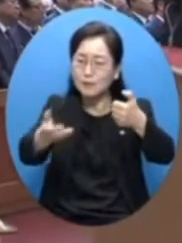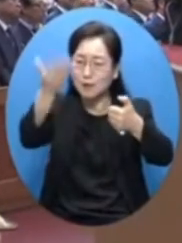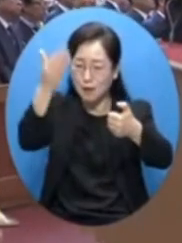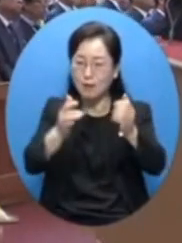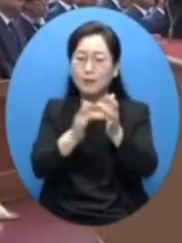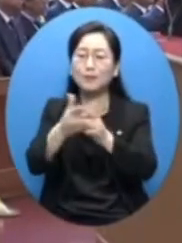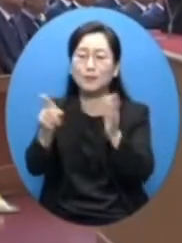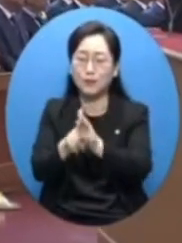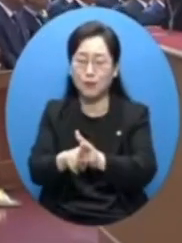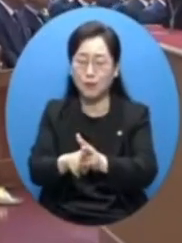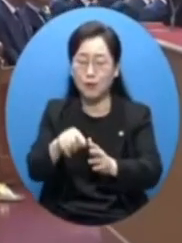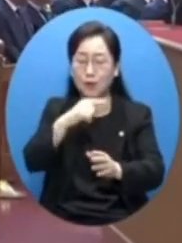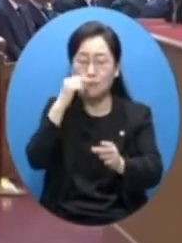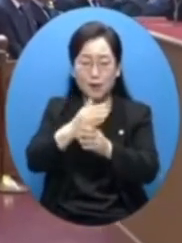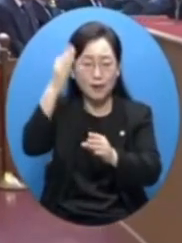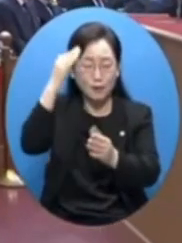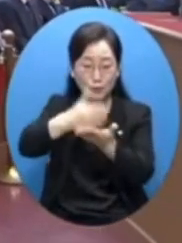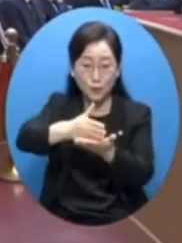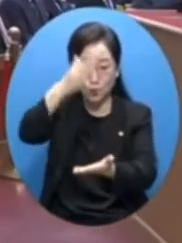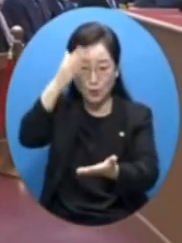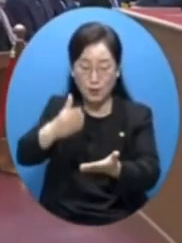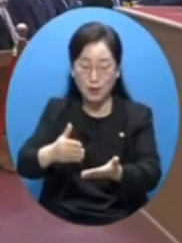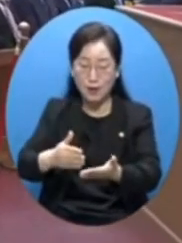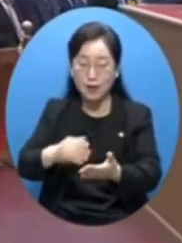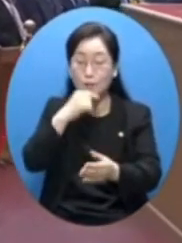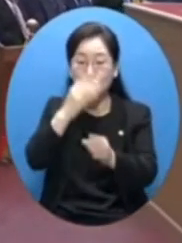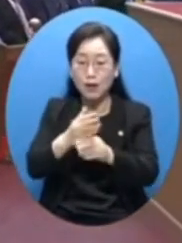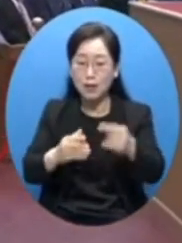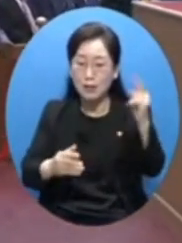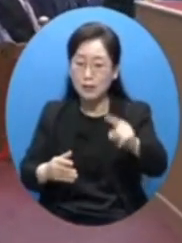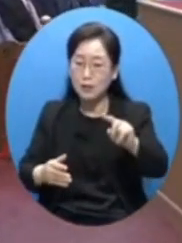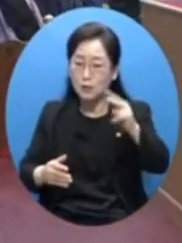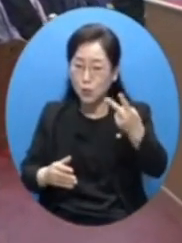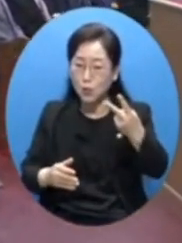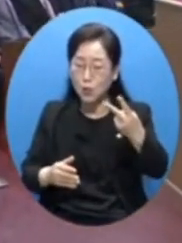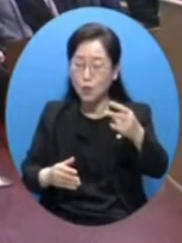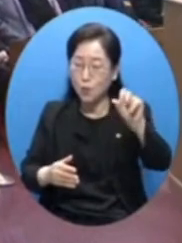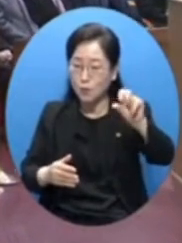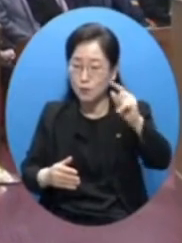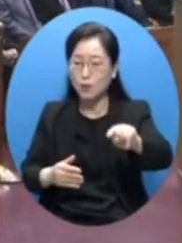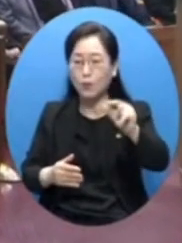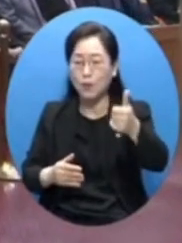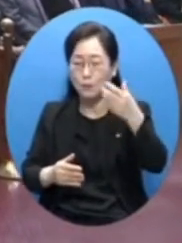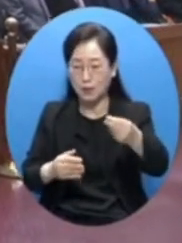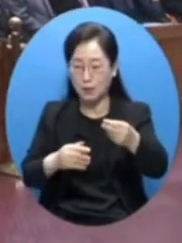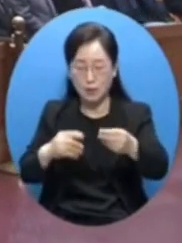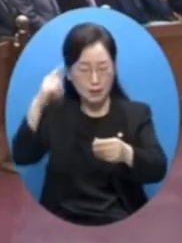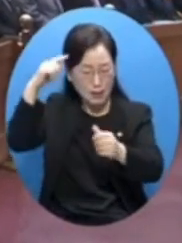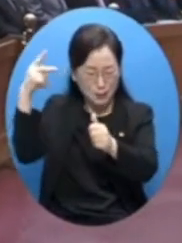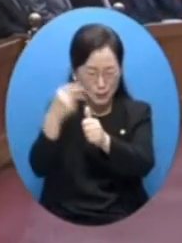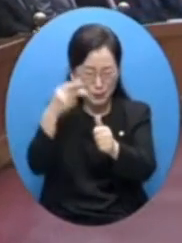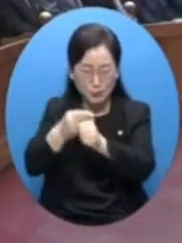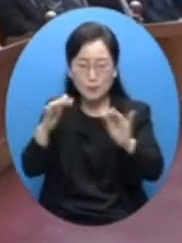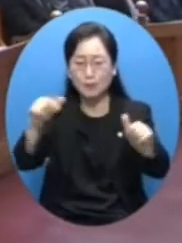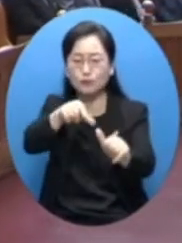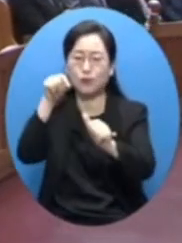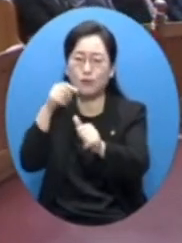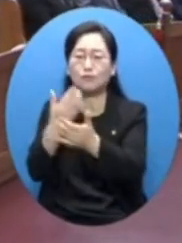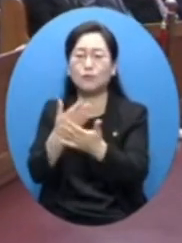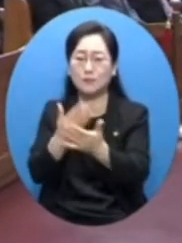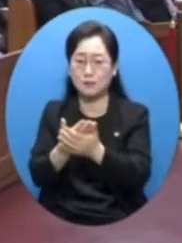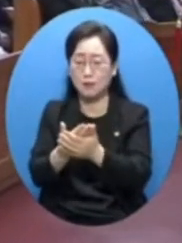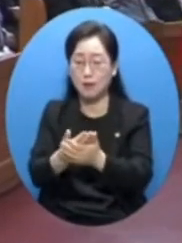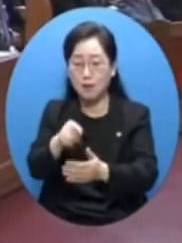믿어서 남북이 통일될 때 북한 2,500만 주세사상에 빠진 사람들을 구원해내게 하여 주시옵소서.